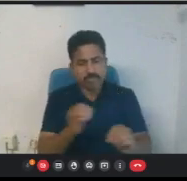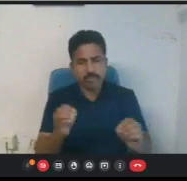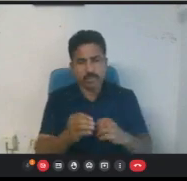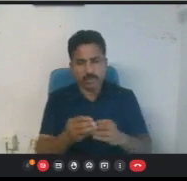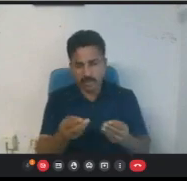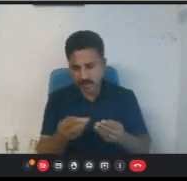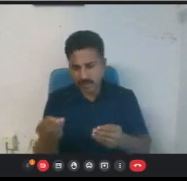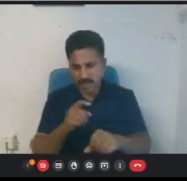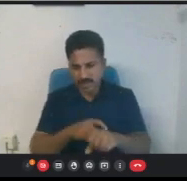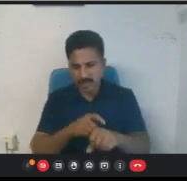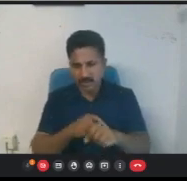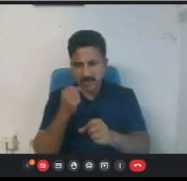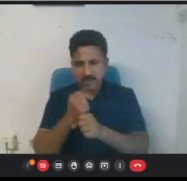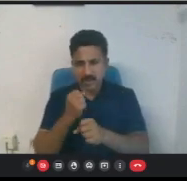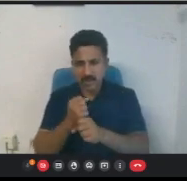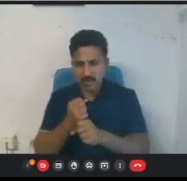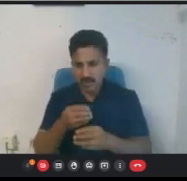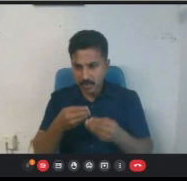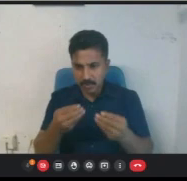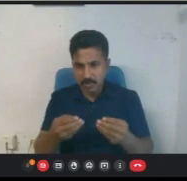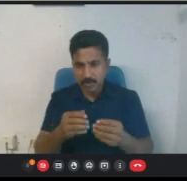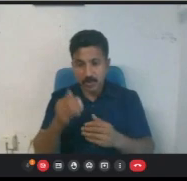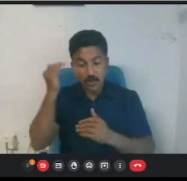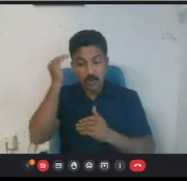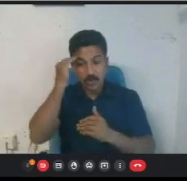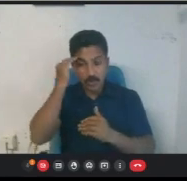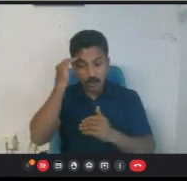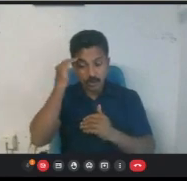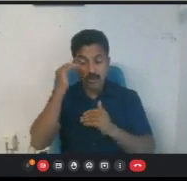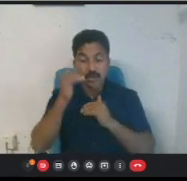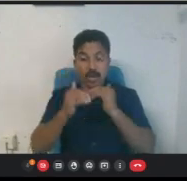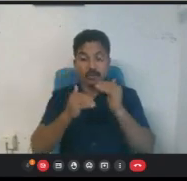കാലത്ത് സർക്കാർ നടപ്പാക്കിയ നോളജ് എക്കോണമി മിഷൻ എന്ന് പറയുന്ന